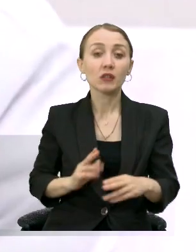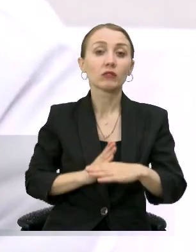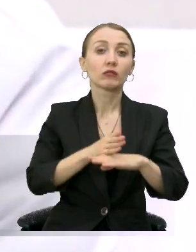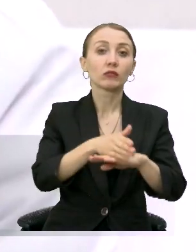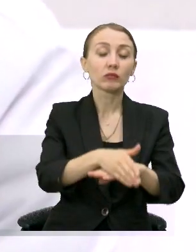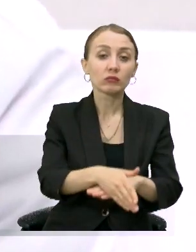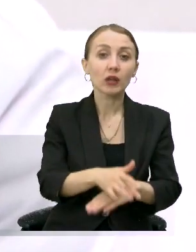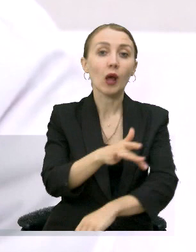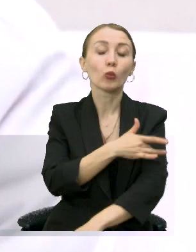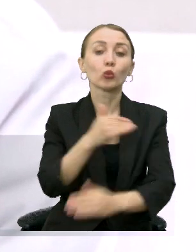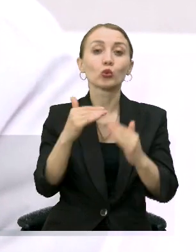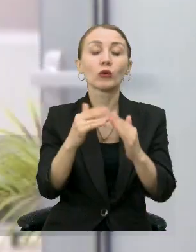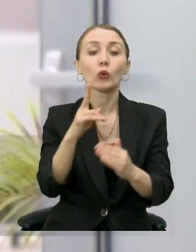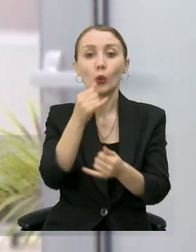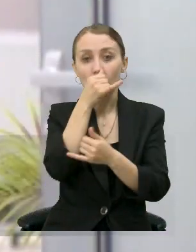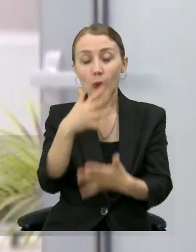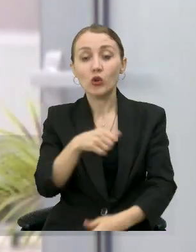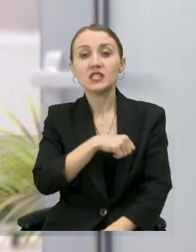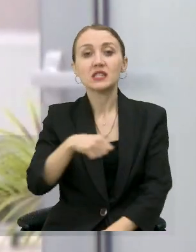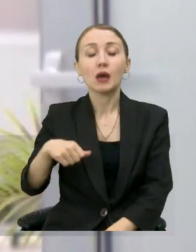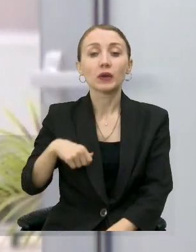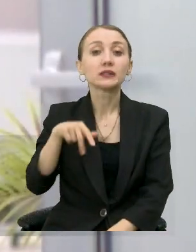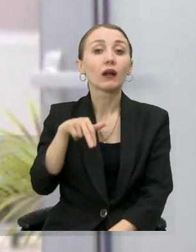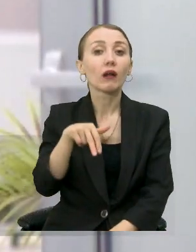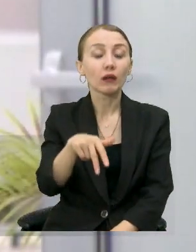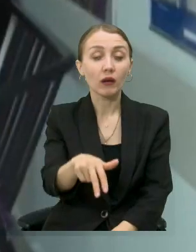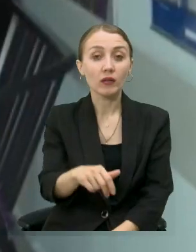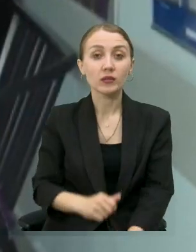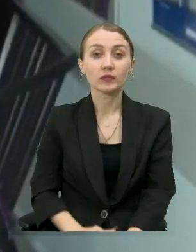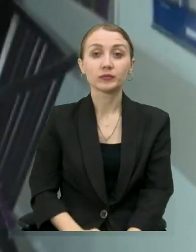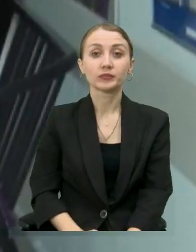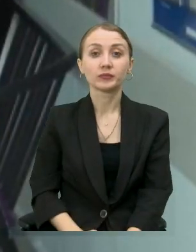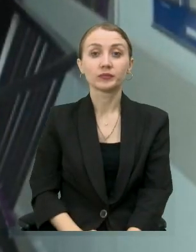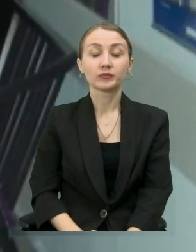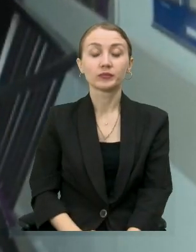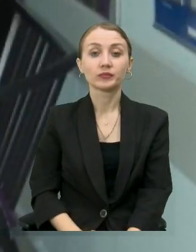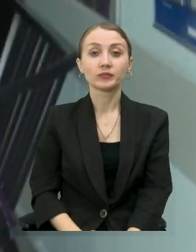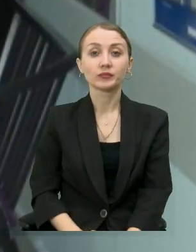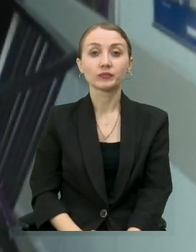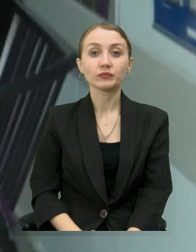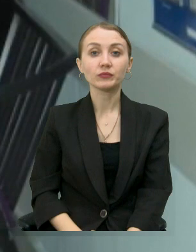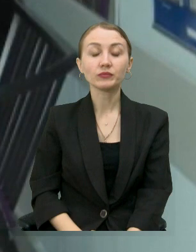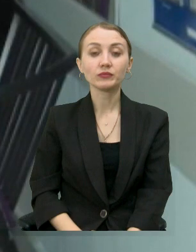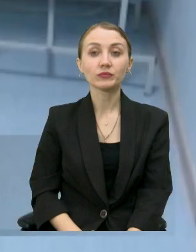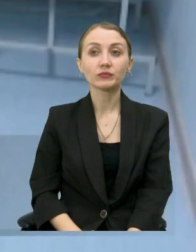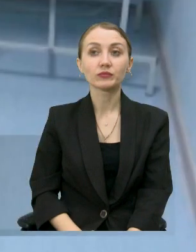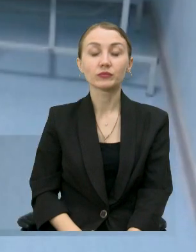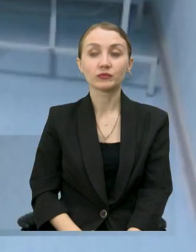обслуживают дома тех, кто не может самостоятельно передвигаться. Мадина Абдикаримова, Фариза Асылбекова, Журсину Мырзак, Кокшетау, Парад.